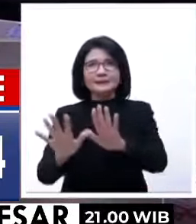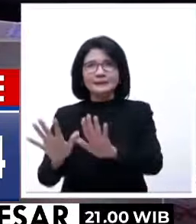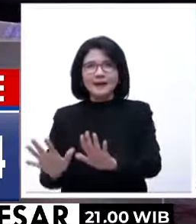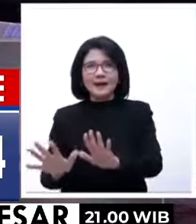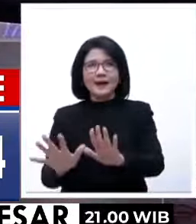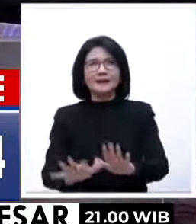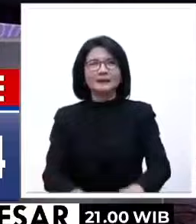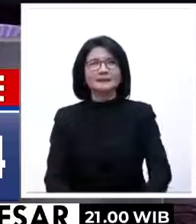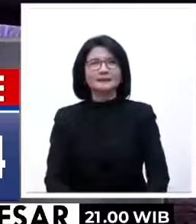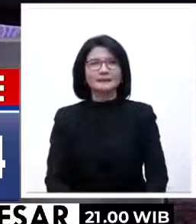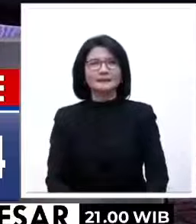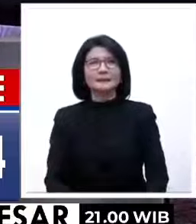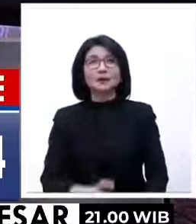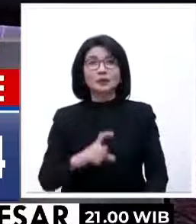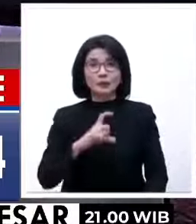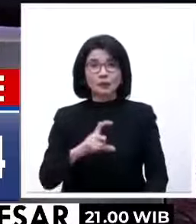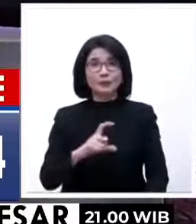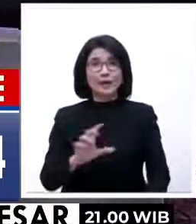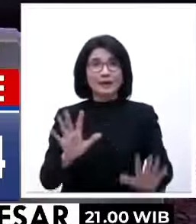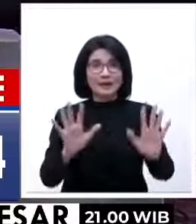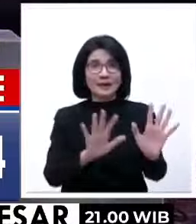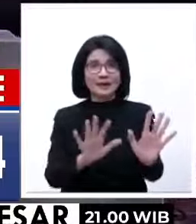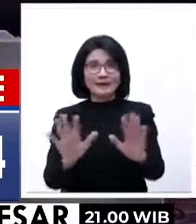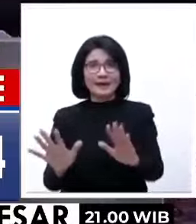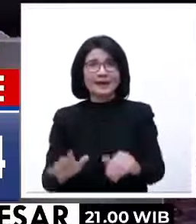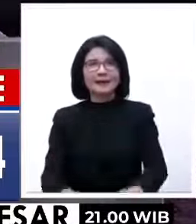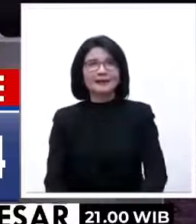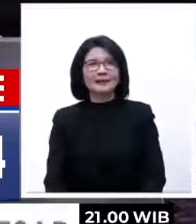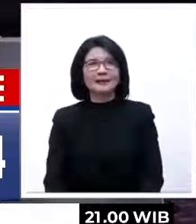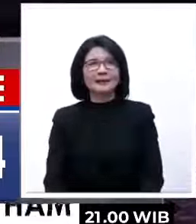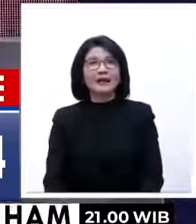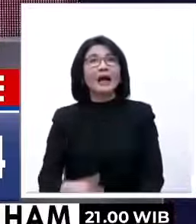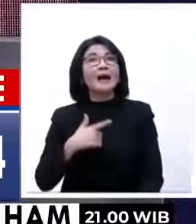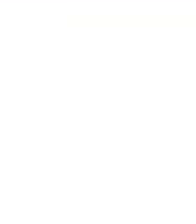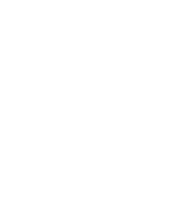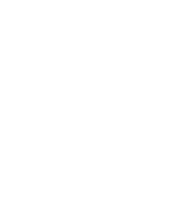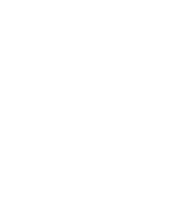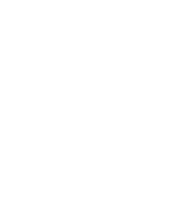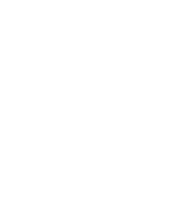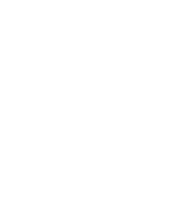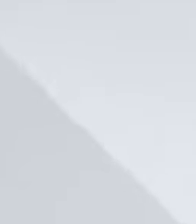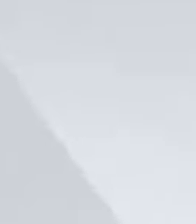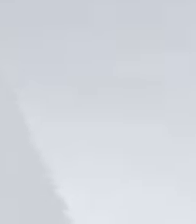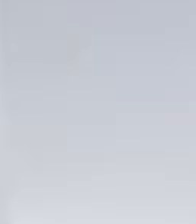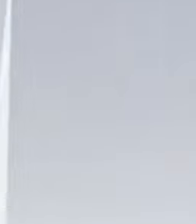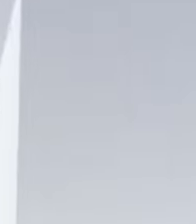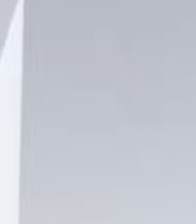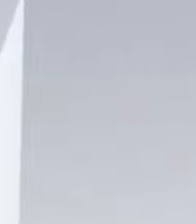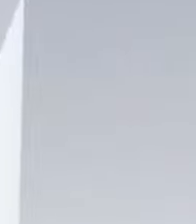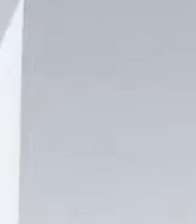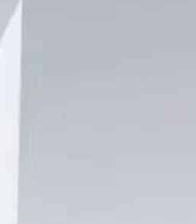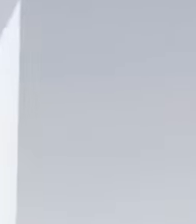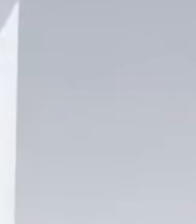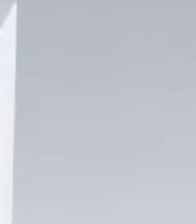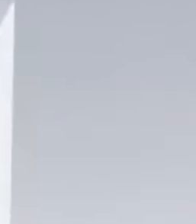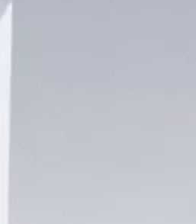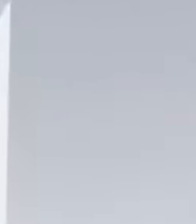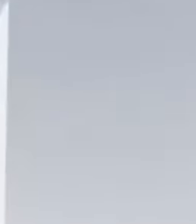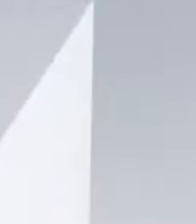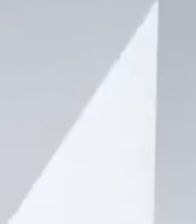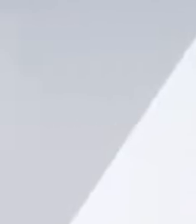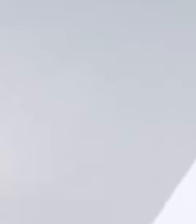tenang cukup bisa kami minta kerja samanya jelajahi cara baru mendapatkan